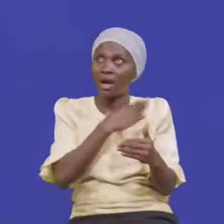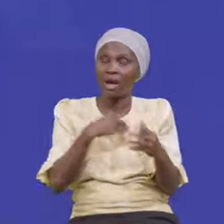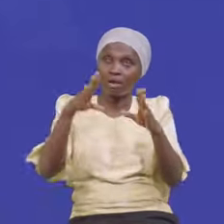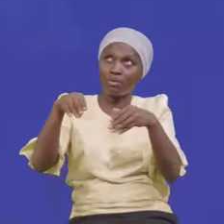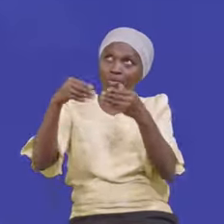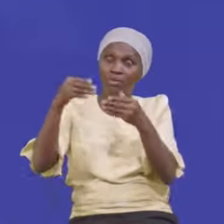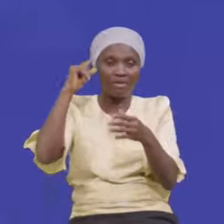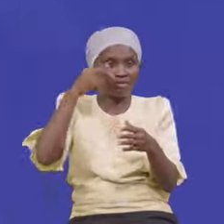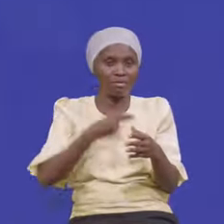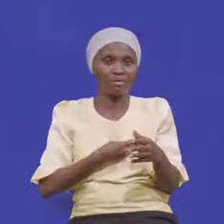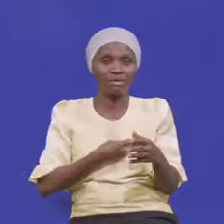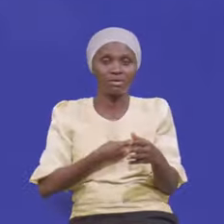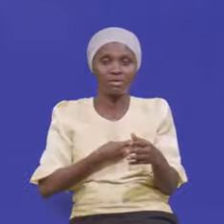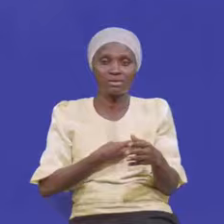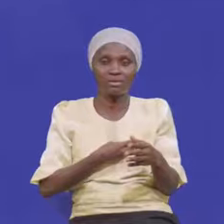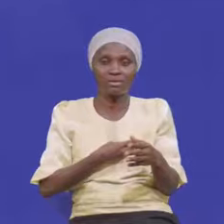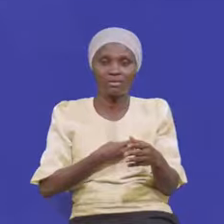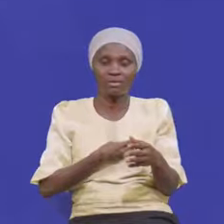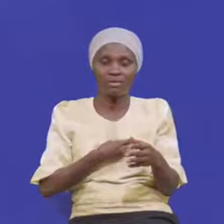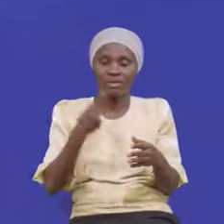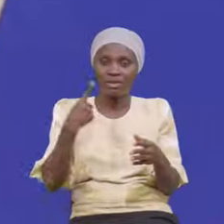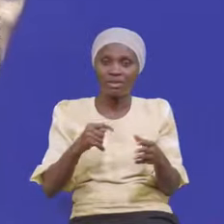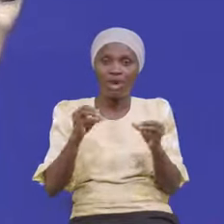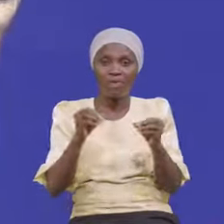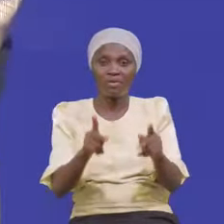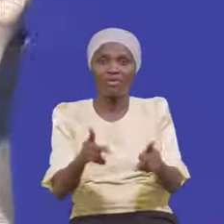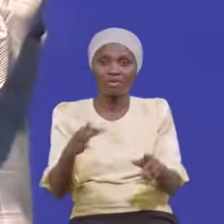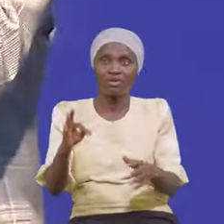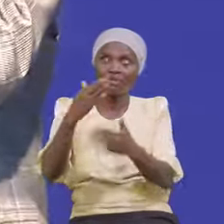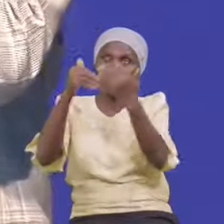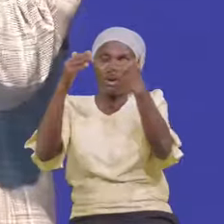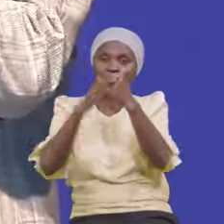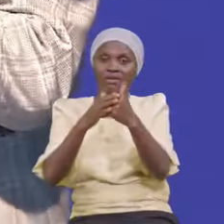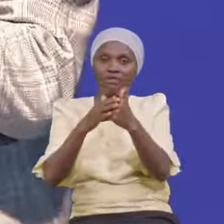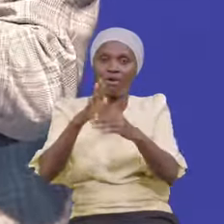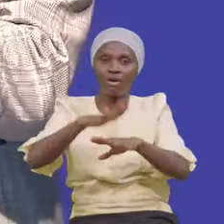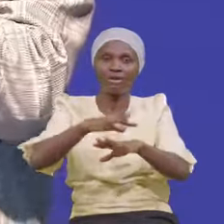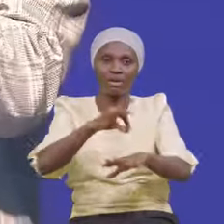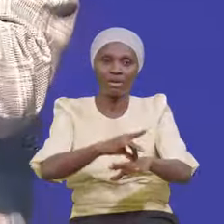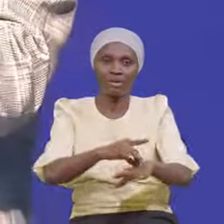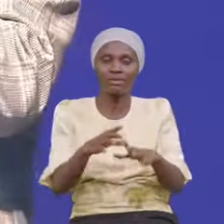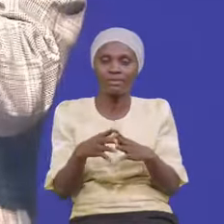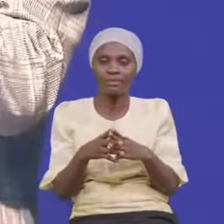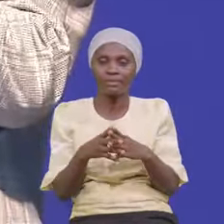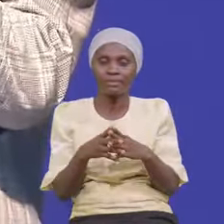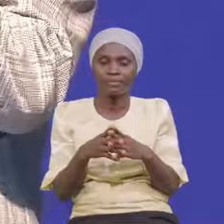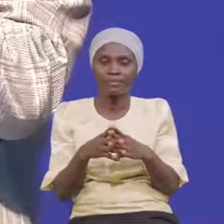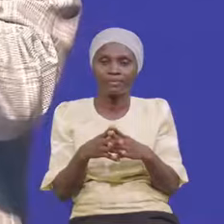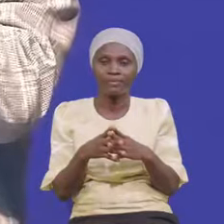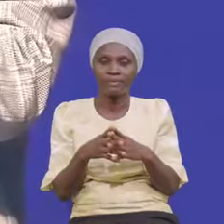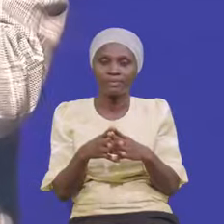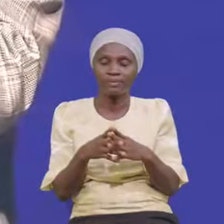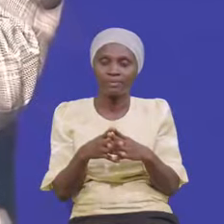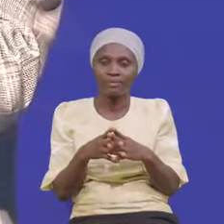for us, ఆయన మనకు అనుగ్రహిస్తూ ఉన్నారు. The privilege of heaven on పరలోకపు ధన్యతను భూమి